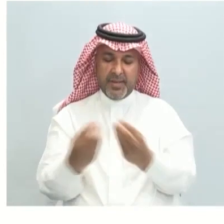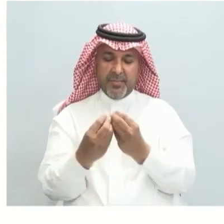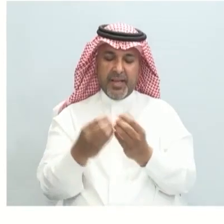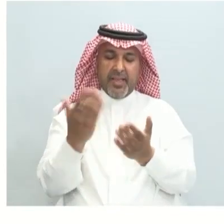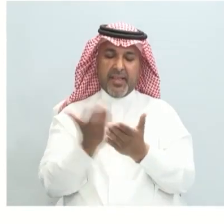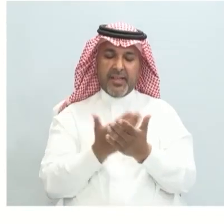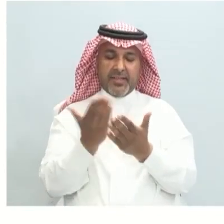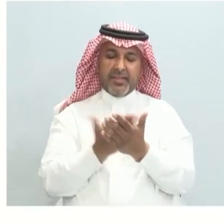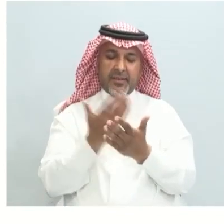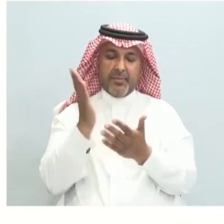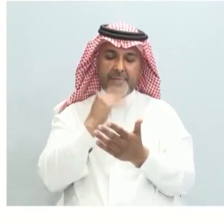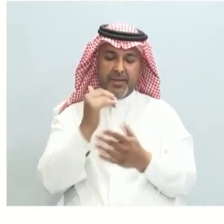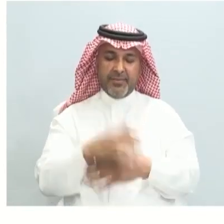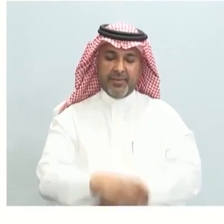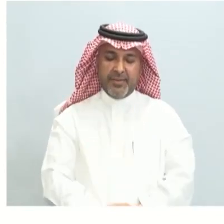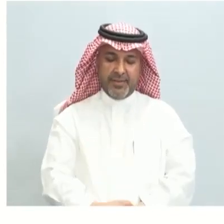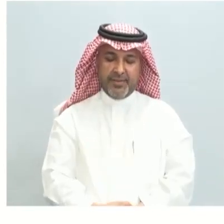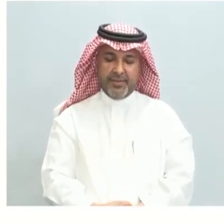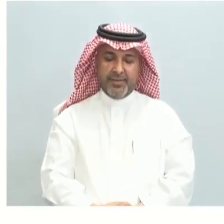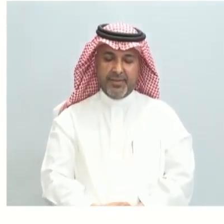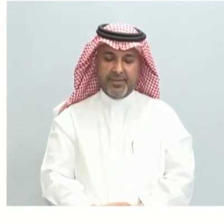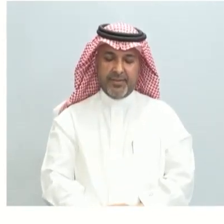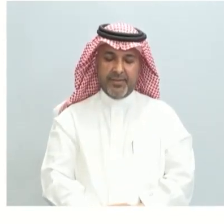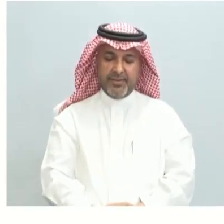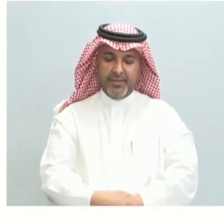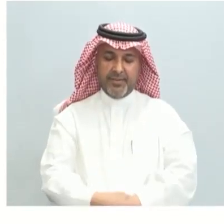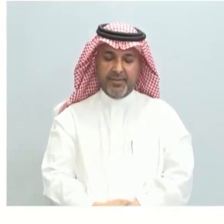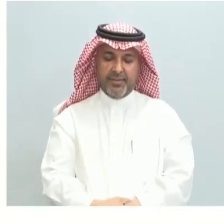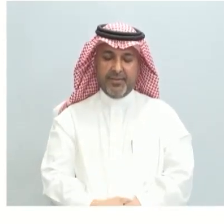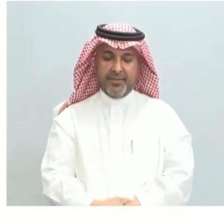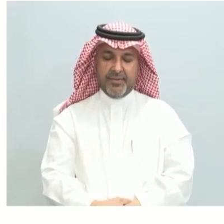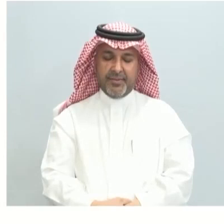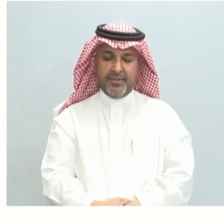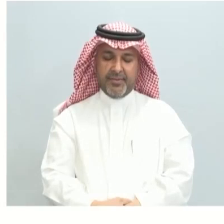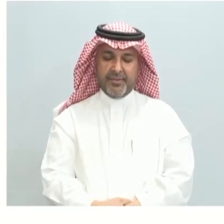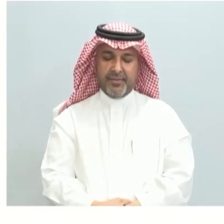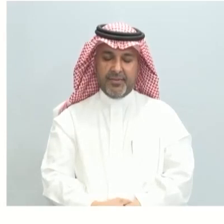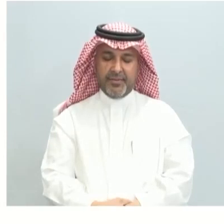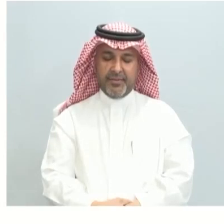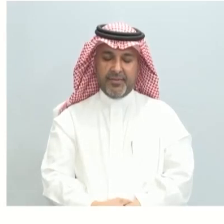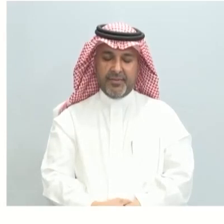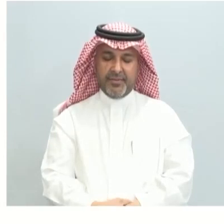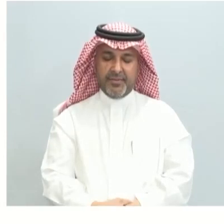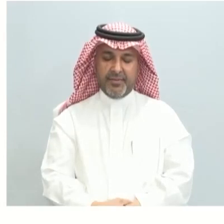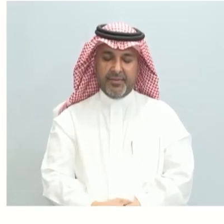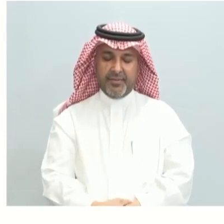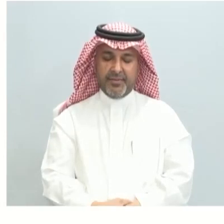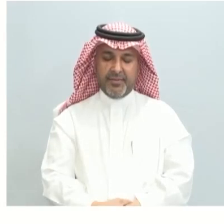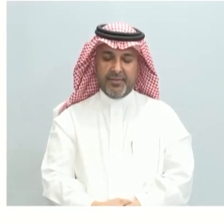أنت زدت 180 درجة من الـ 90 درجة, فبالتالي ستجد أن في عندك قطعة لهذه